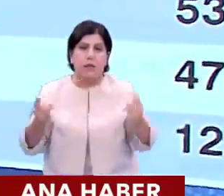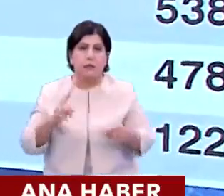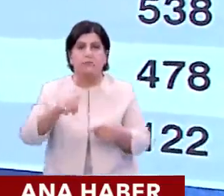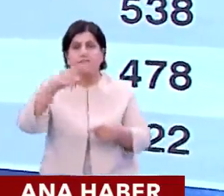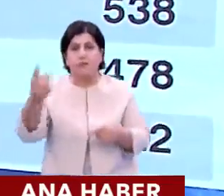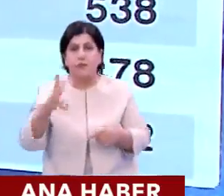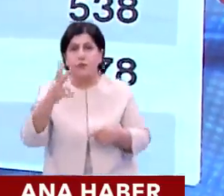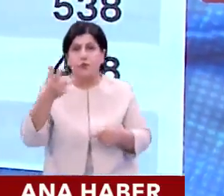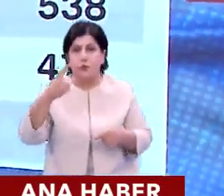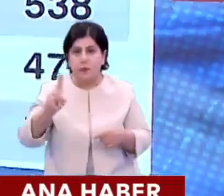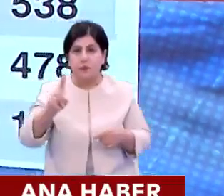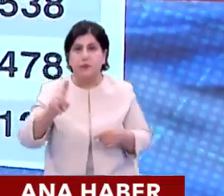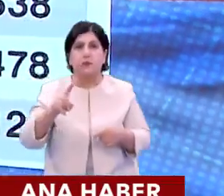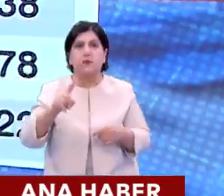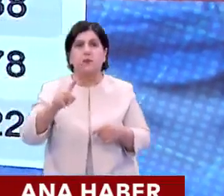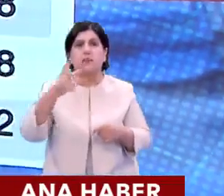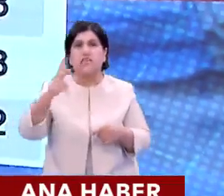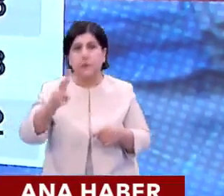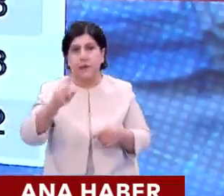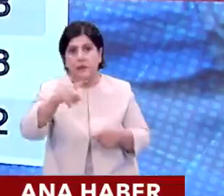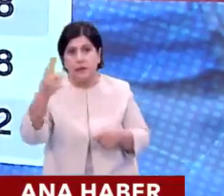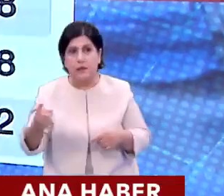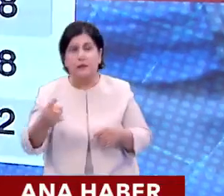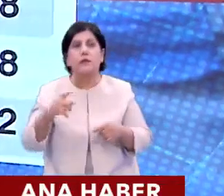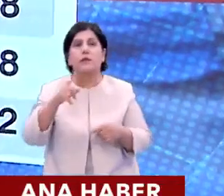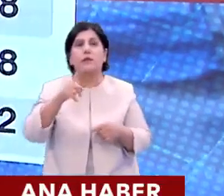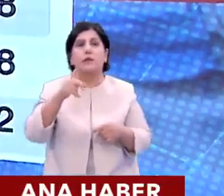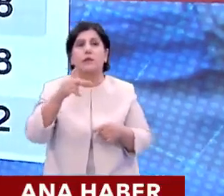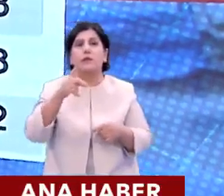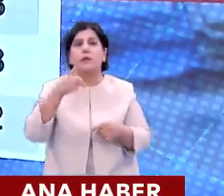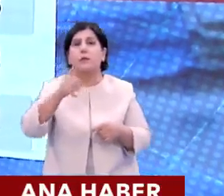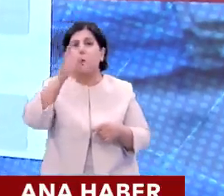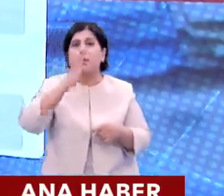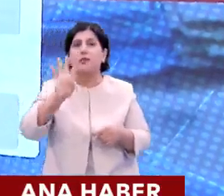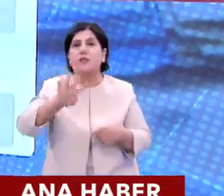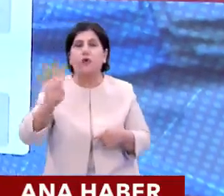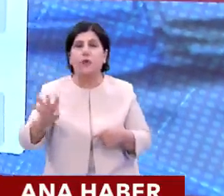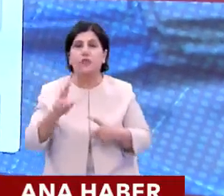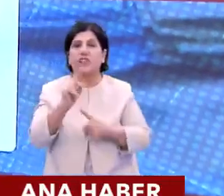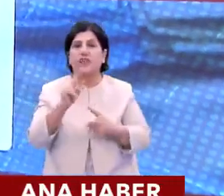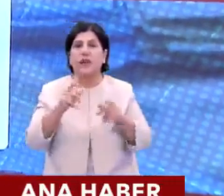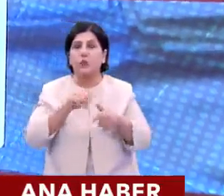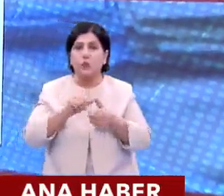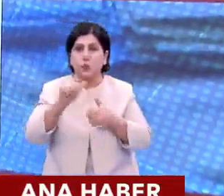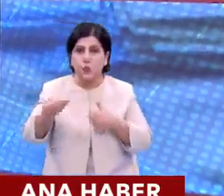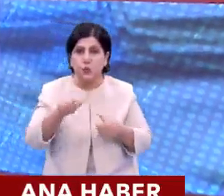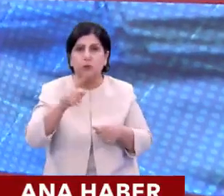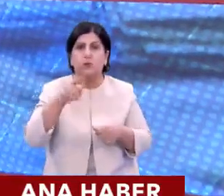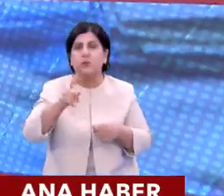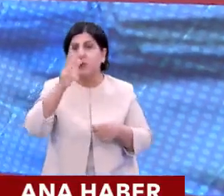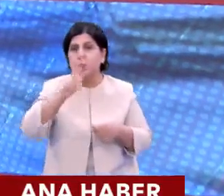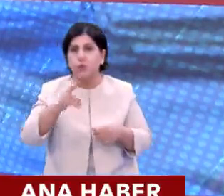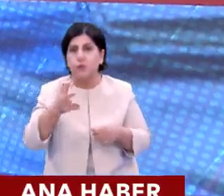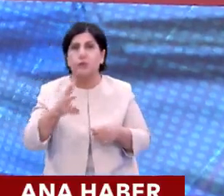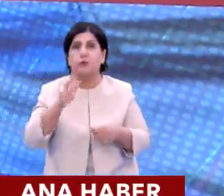Türkay 3000 Erkan Türk'ten Tevfik Ahmet Özal 1544 İrfan Uzun 1263 Evet